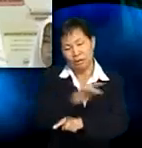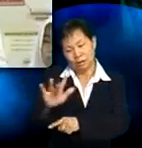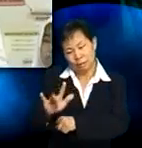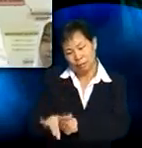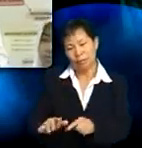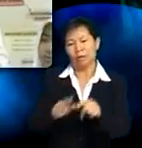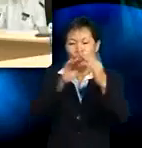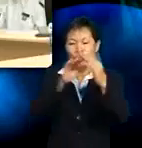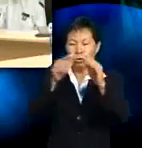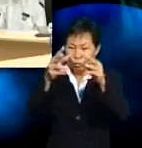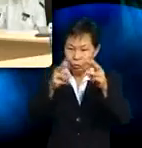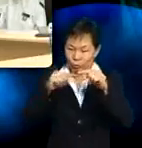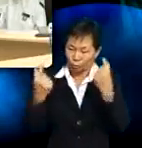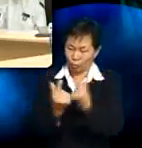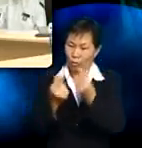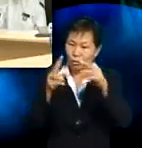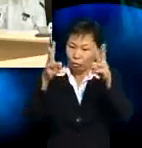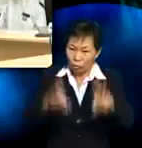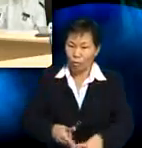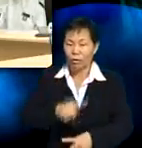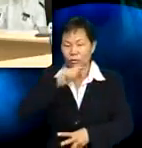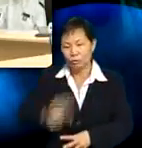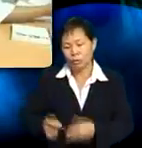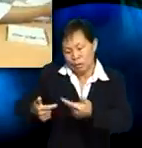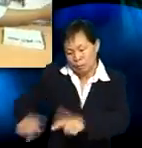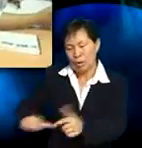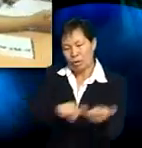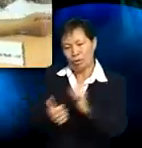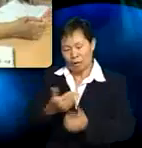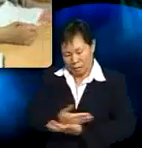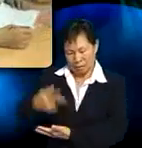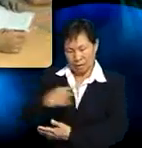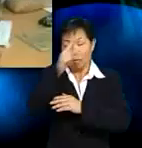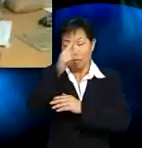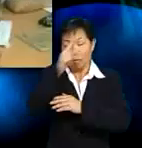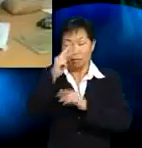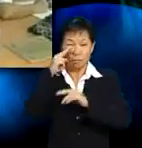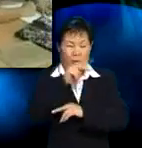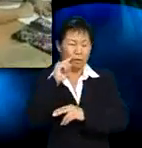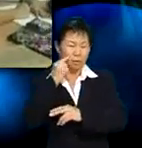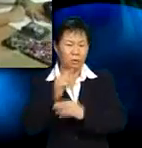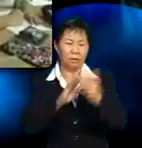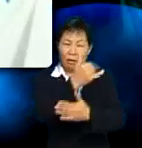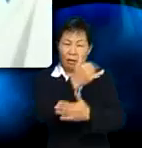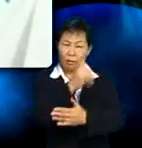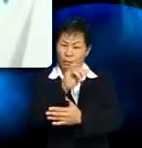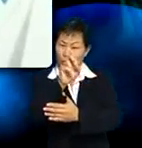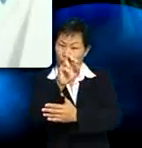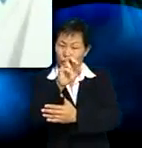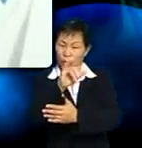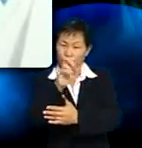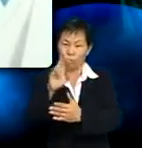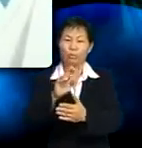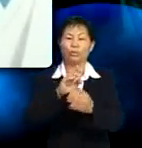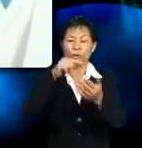simpati anak-anak mereka sendiri kerajaan juga memandang Serius ini tali satu